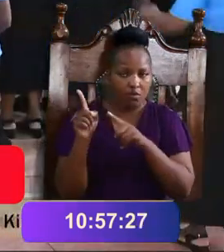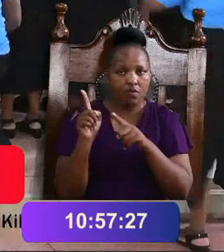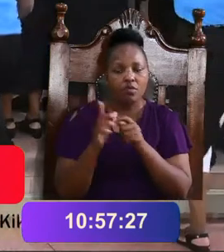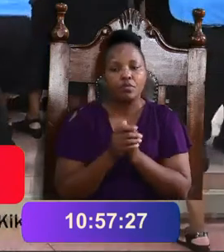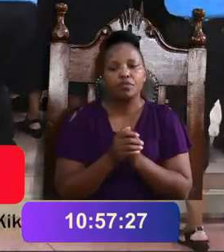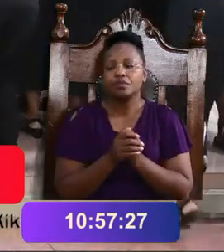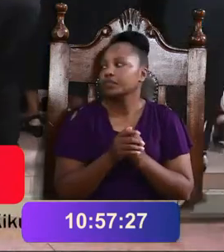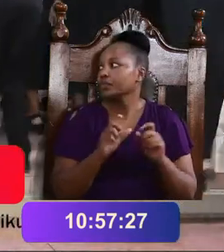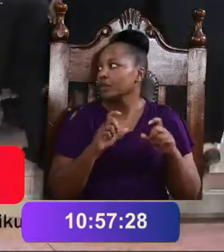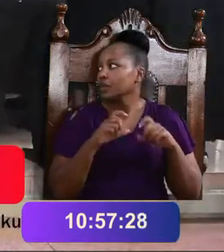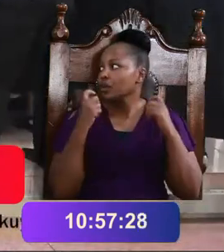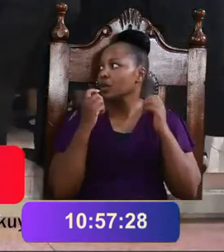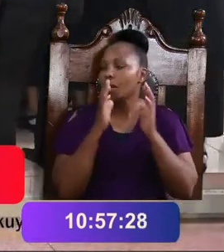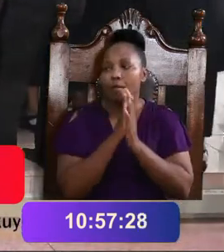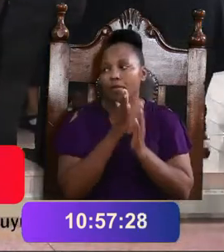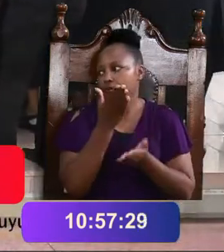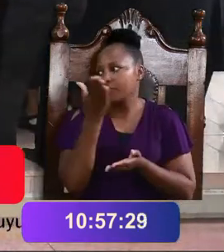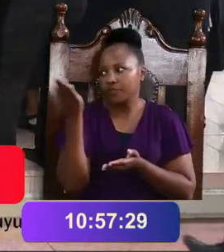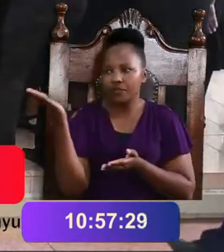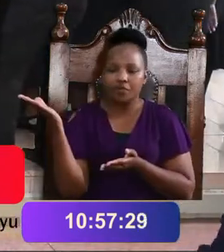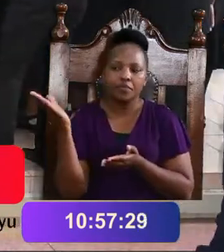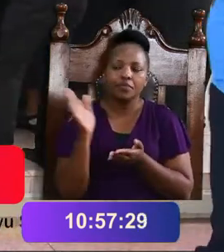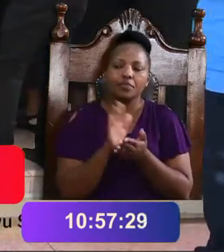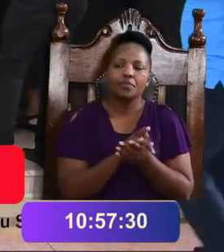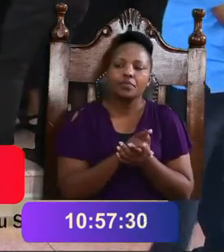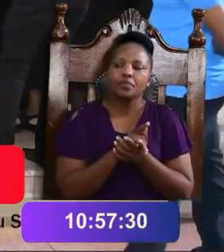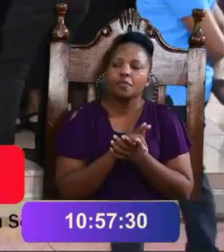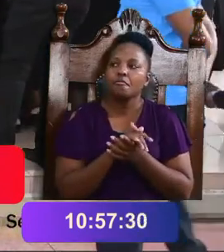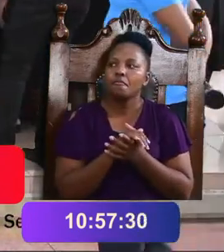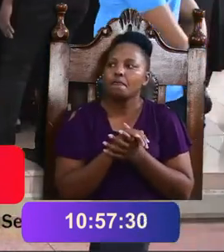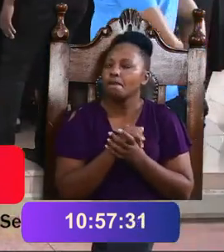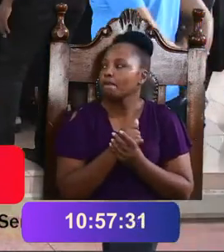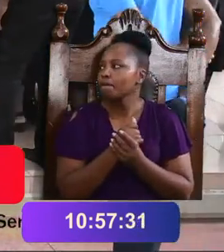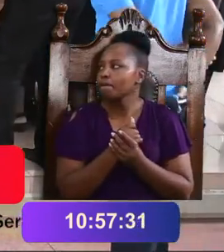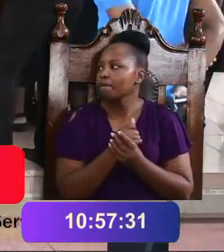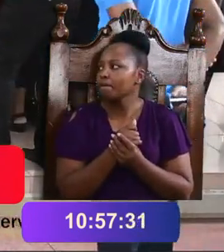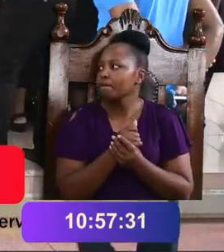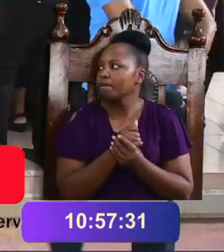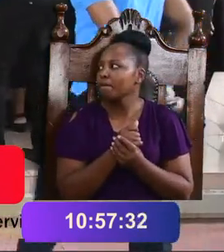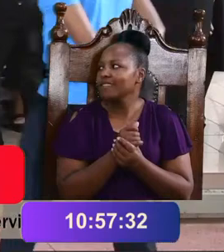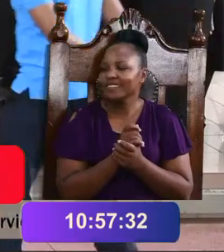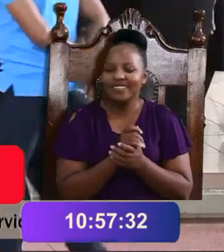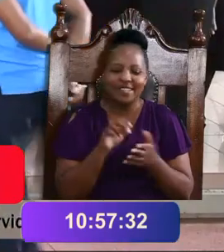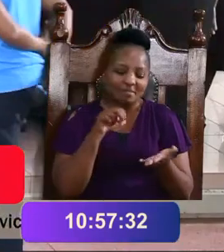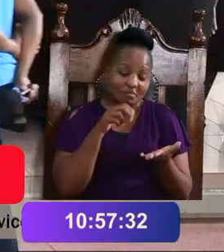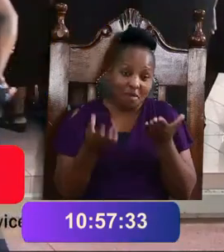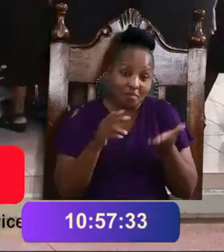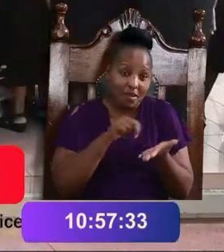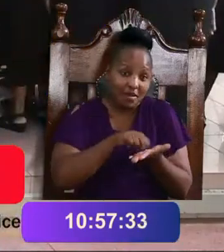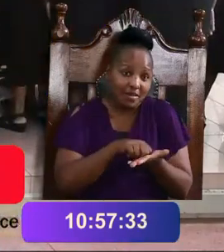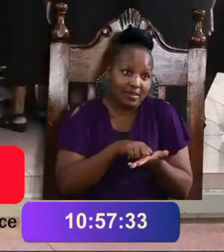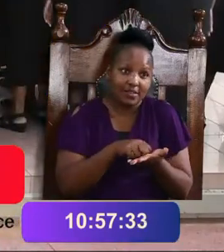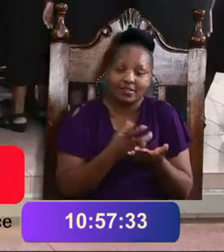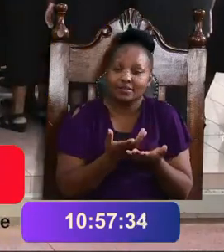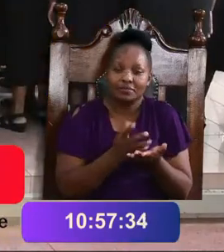mchungaji ukija utuombe, ukitaka tupige magoti tutapiga sasa ni wewe.